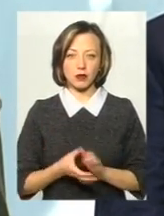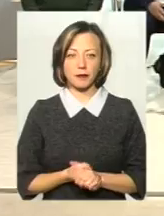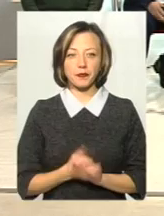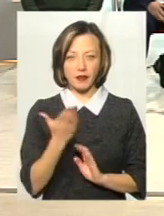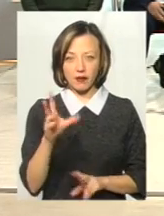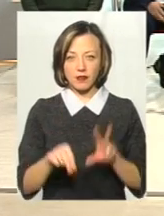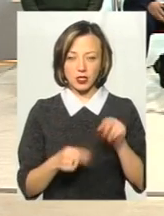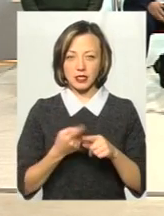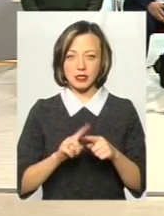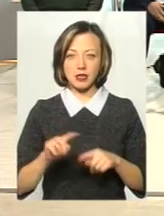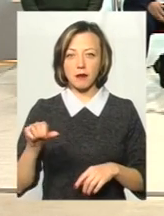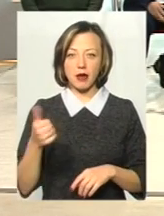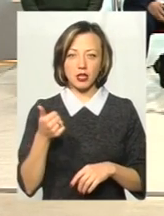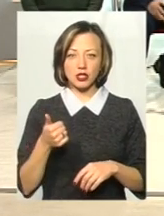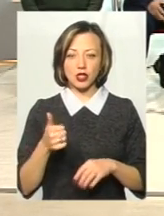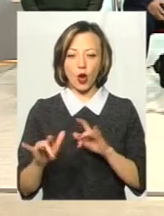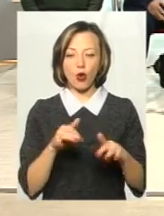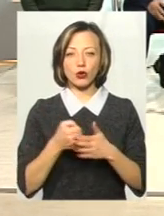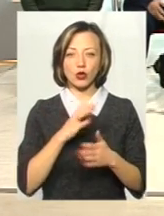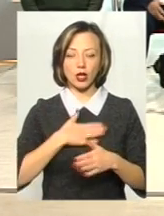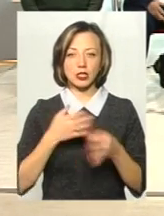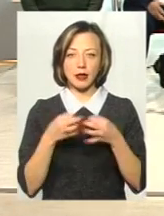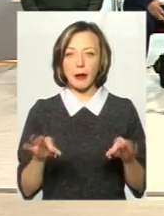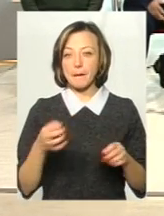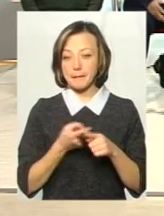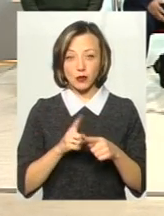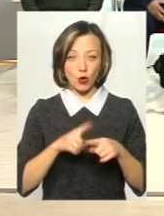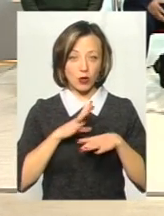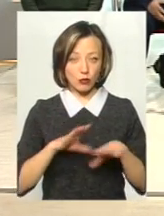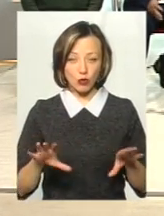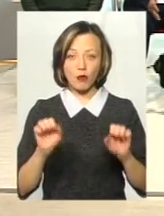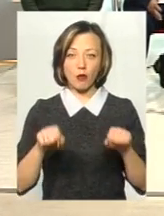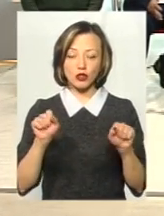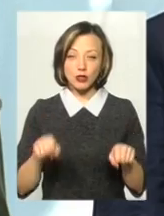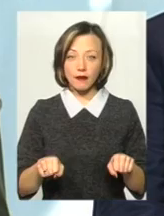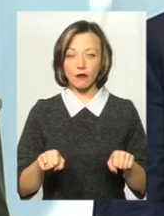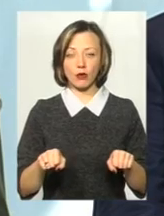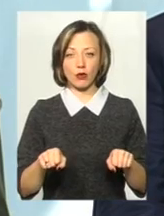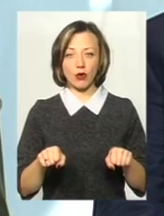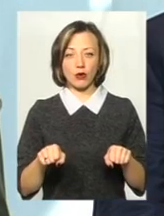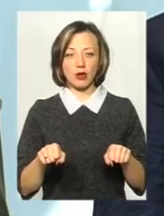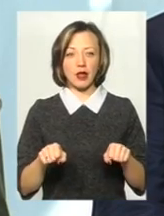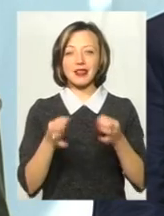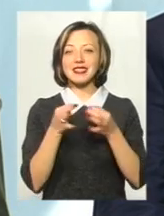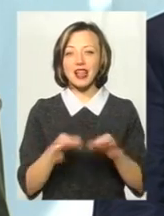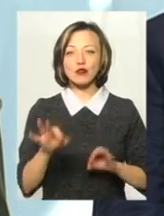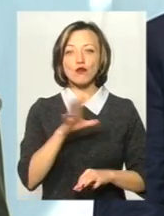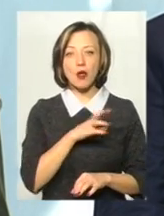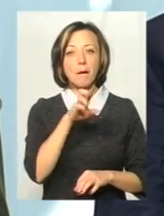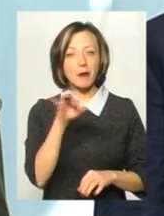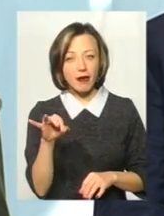вважаєте, що це був перший крок до нашої незалежності? Безперечно. Якщо б не було цього кроку, дуже ймовірно, що незалежність була